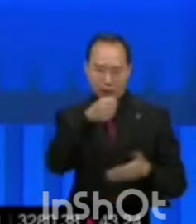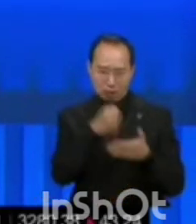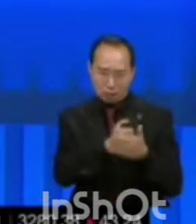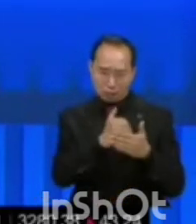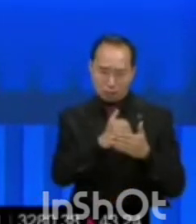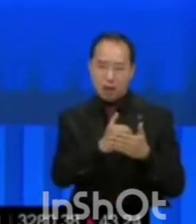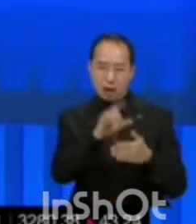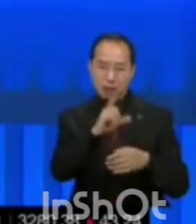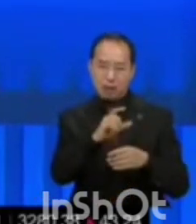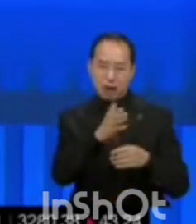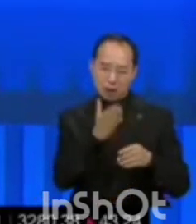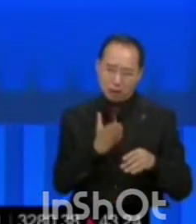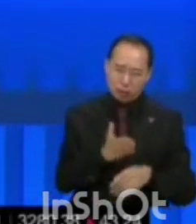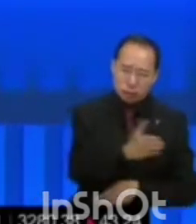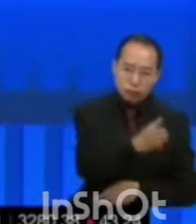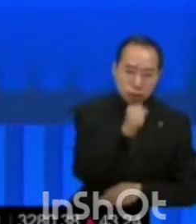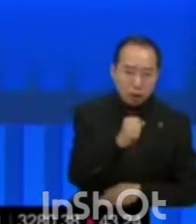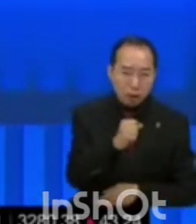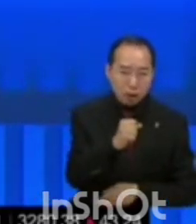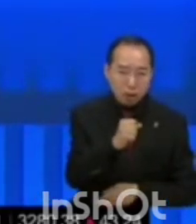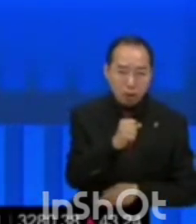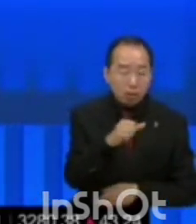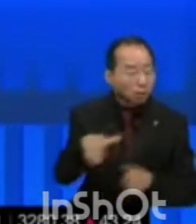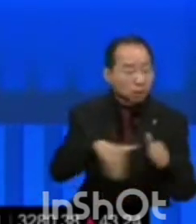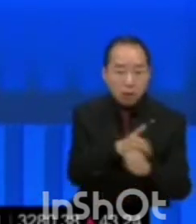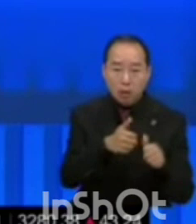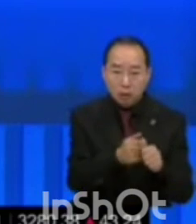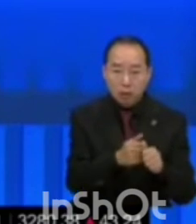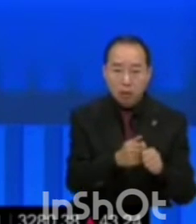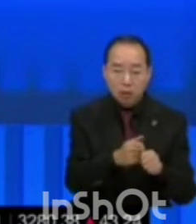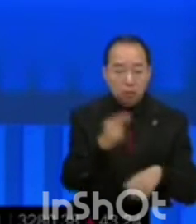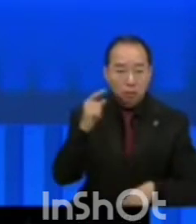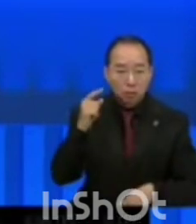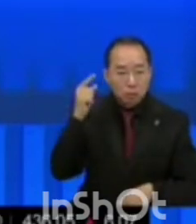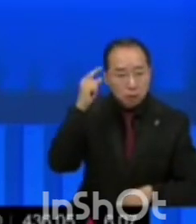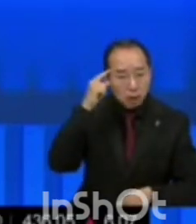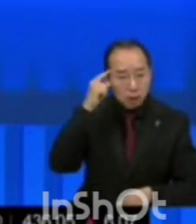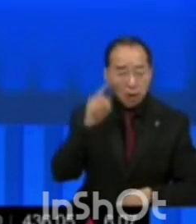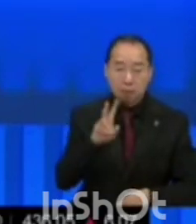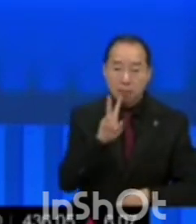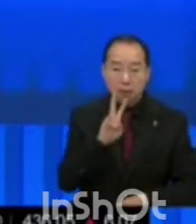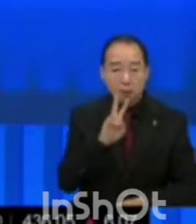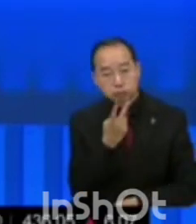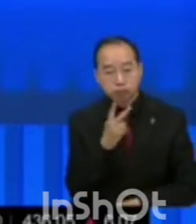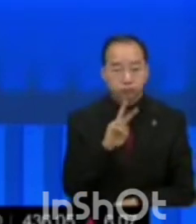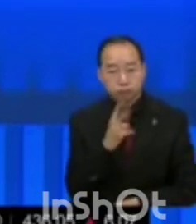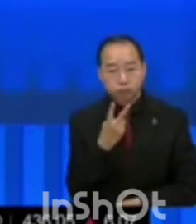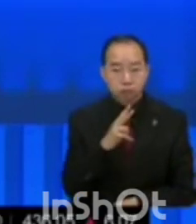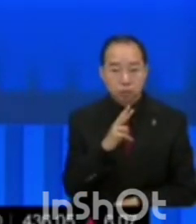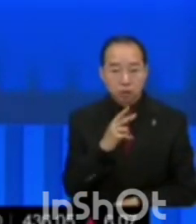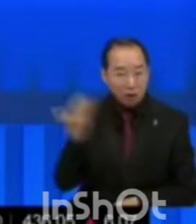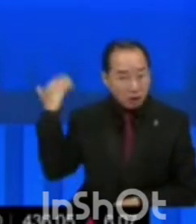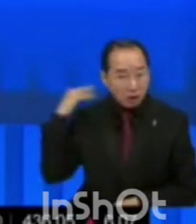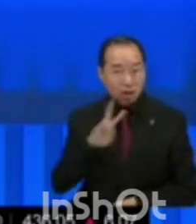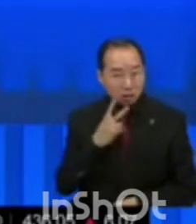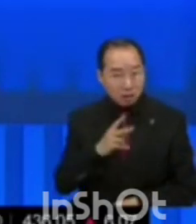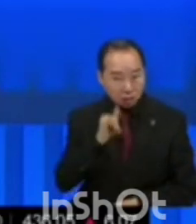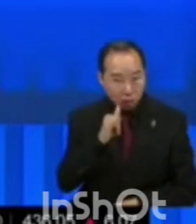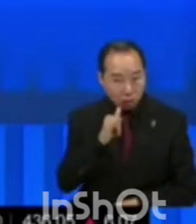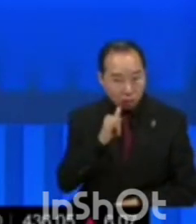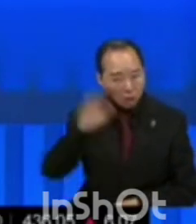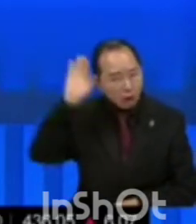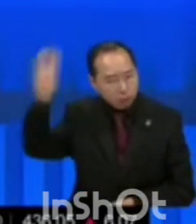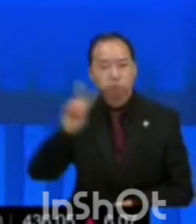시와 때에 따라서 입장이 마구 바뀌는 그런 분들은 앞으로도 얼마든지 바뀔 수 있다는 거죠. 이낙연 후보님은